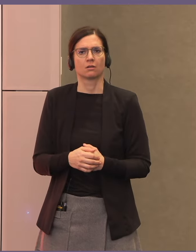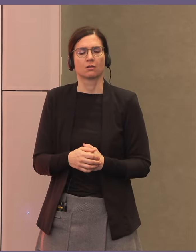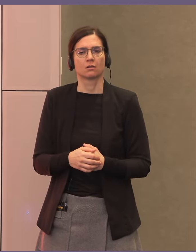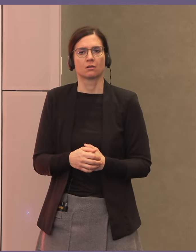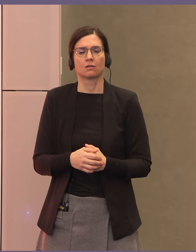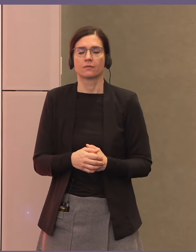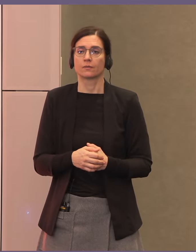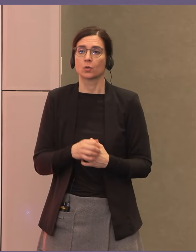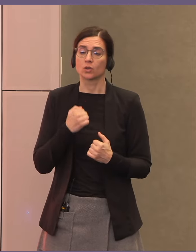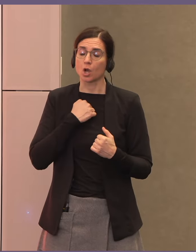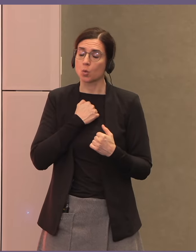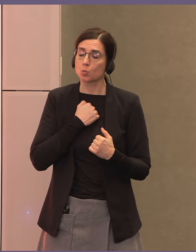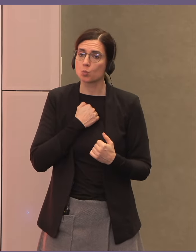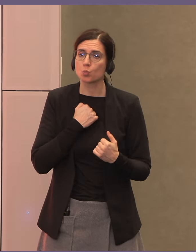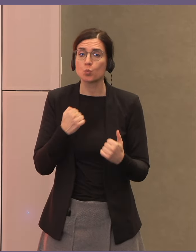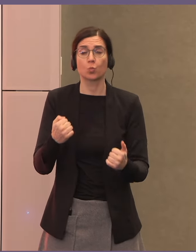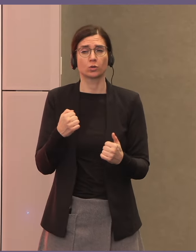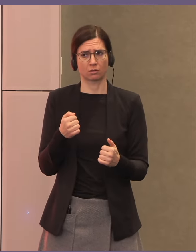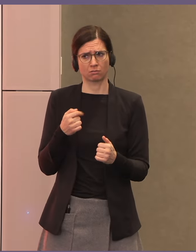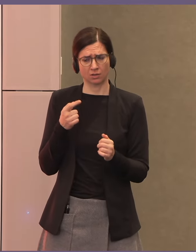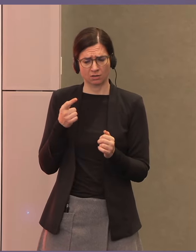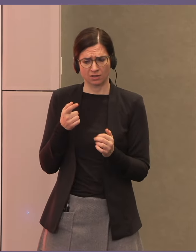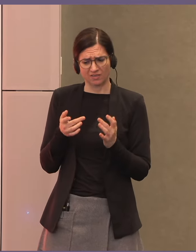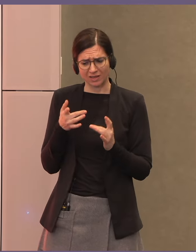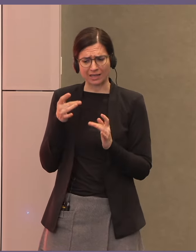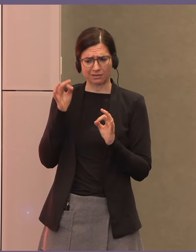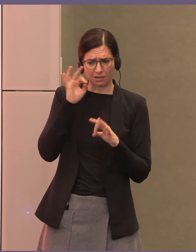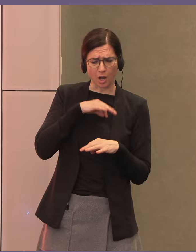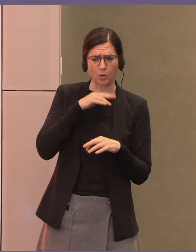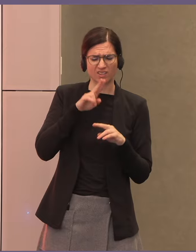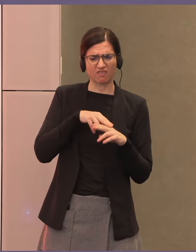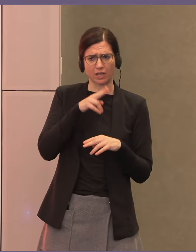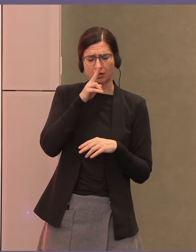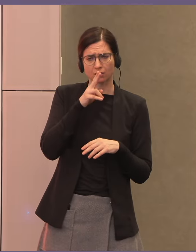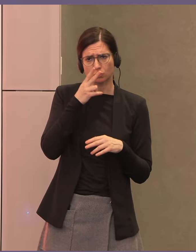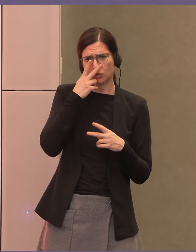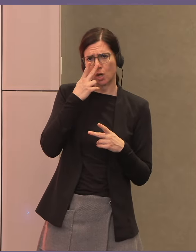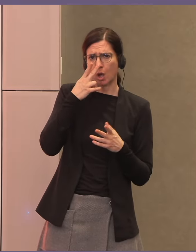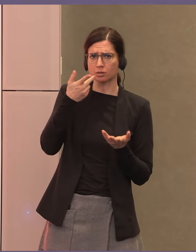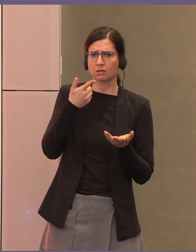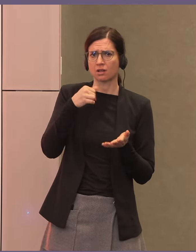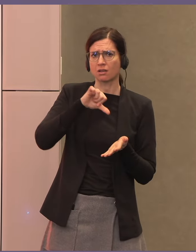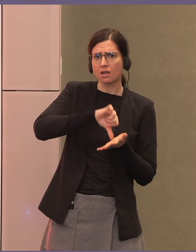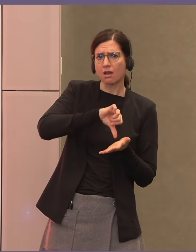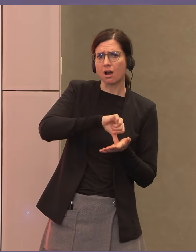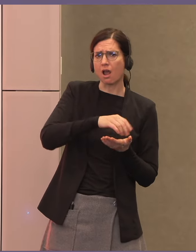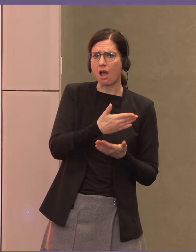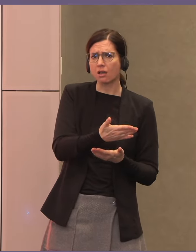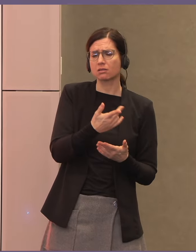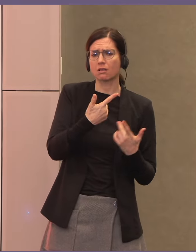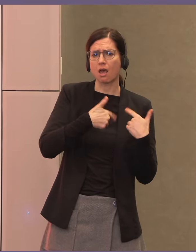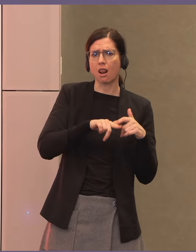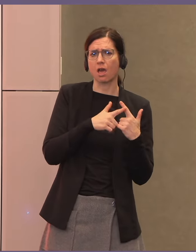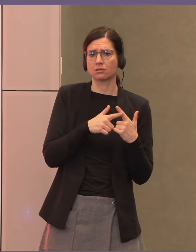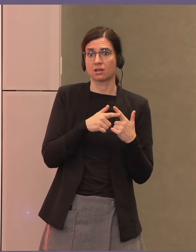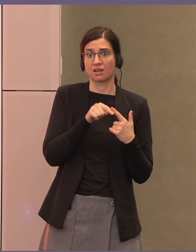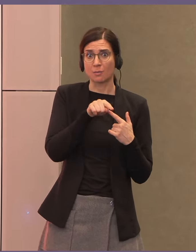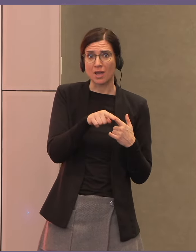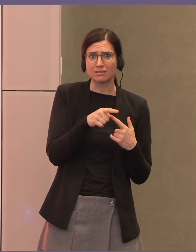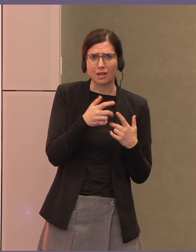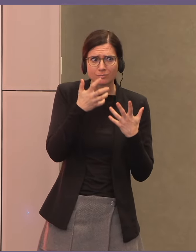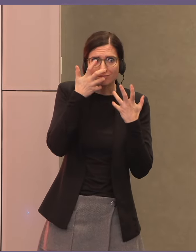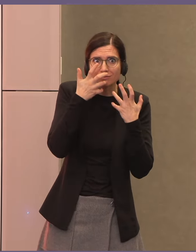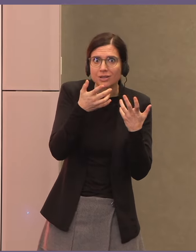das so an und für sich natürlich ganz traurig klingt wenn ich jetzt auf den Iran zu sprechen komme aber wenn wir sehen was diese fantastischen